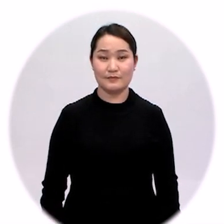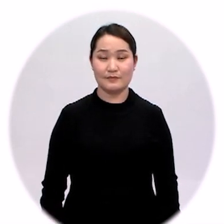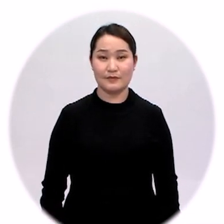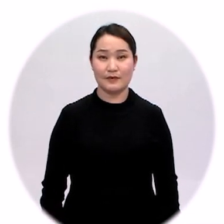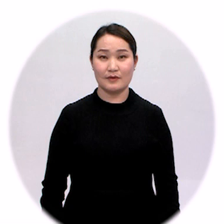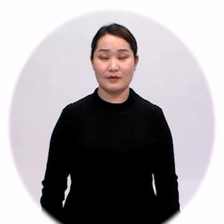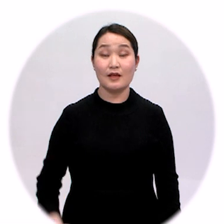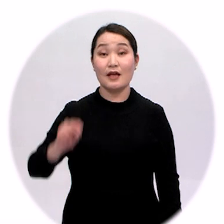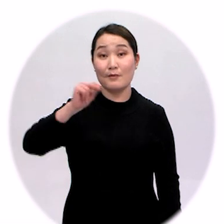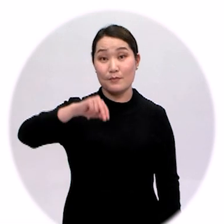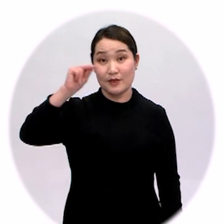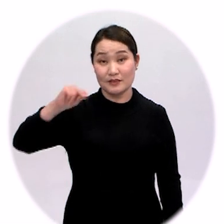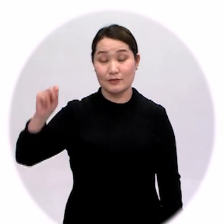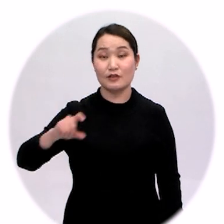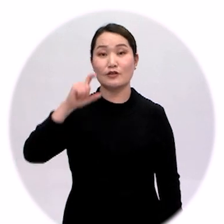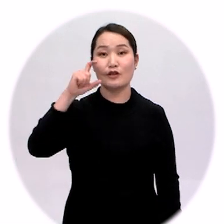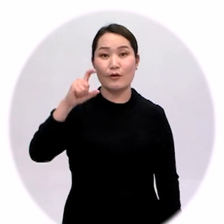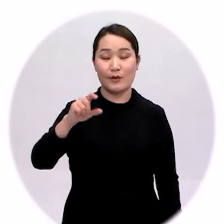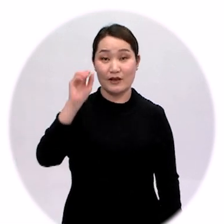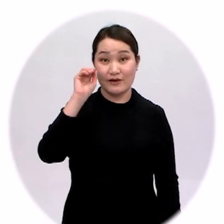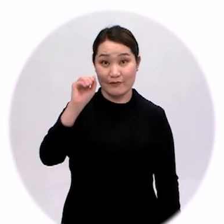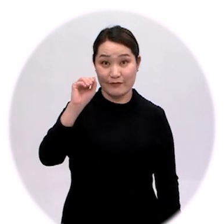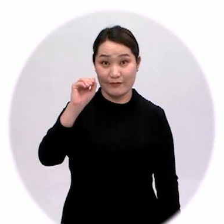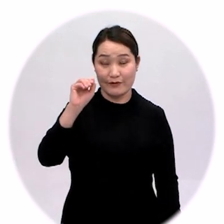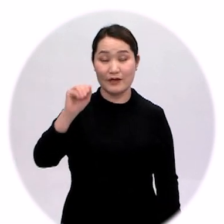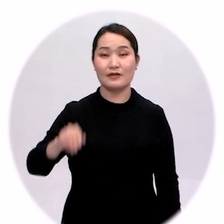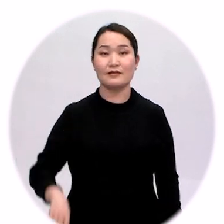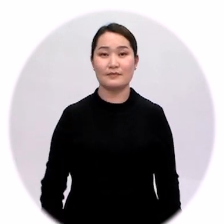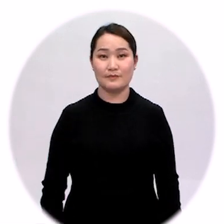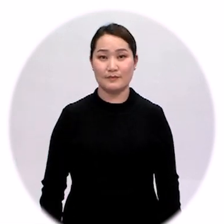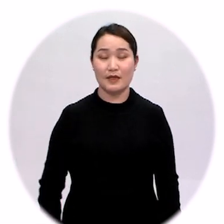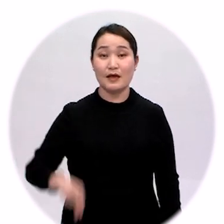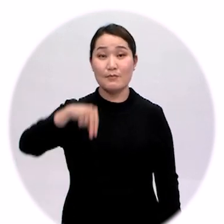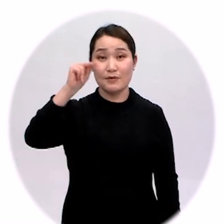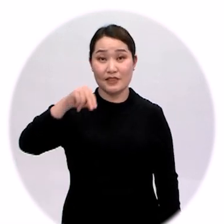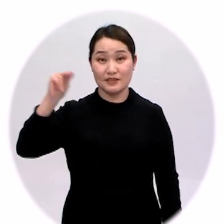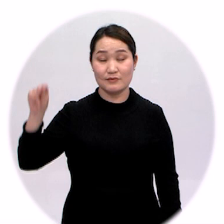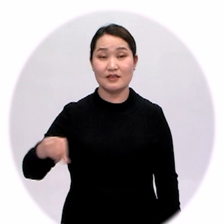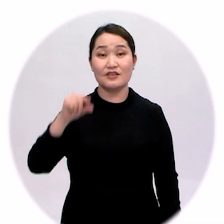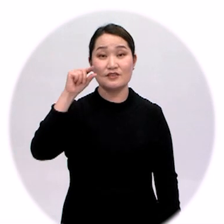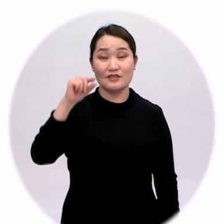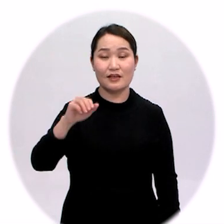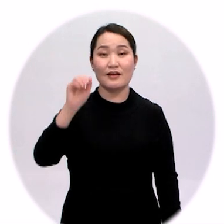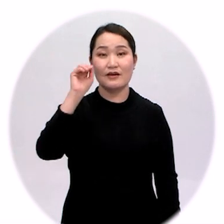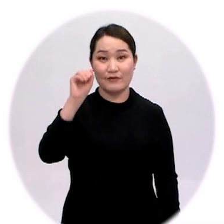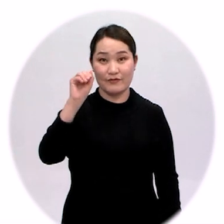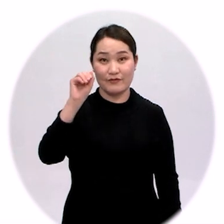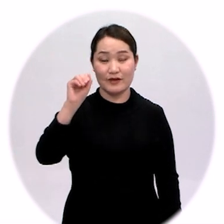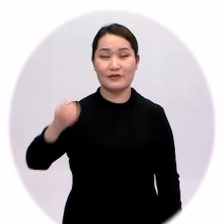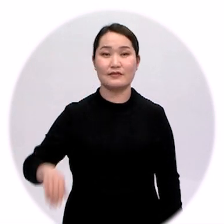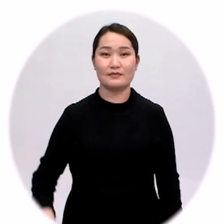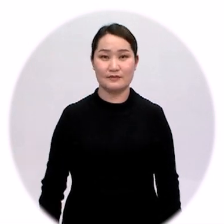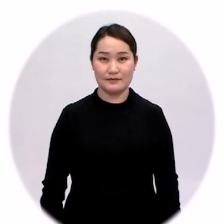Дахин унши. Бичмэл том F үсэг. Бичмэл жижиг